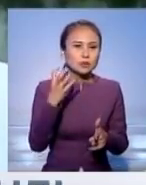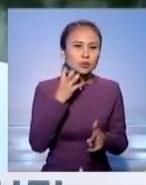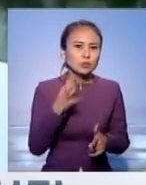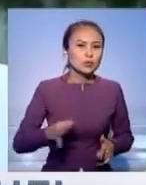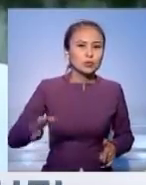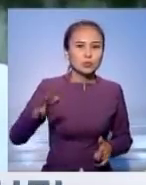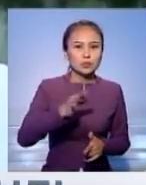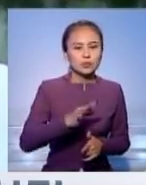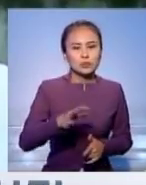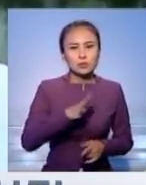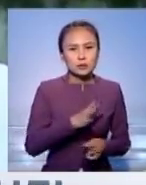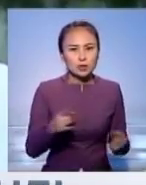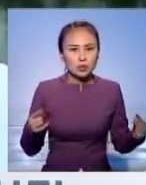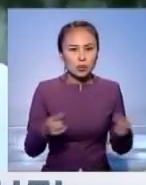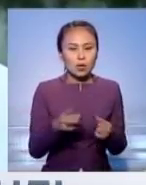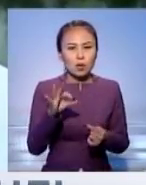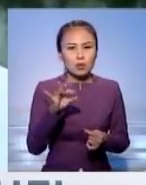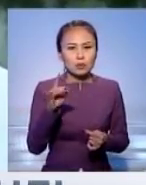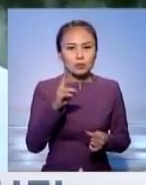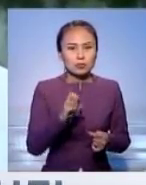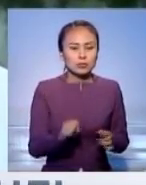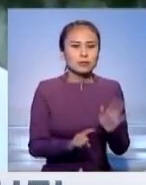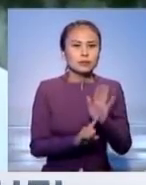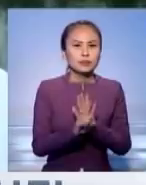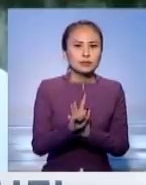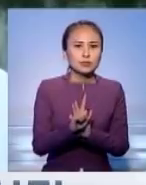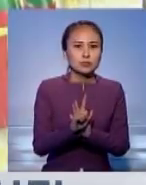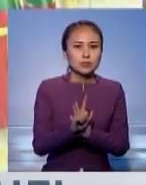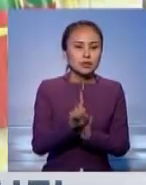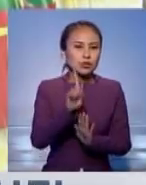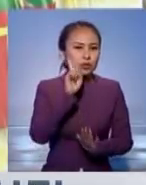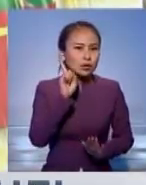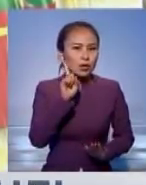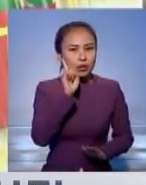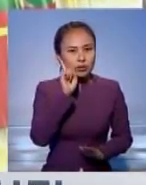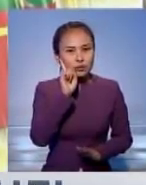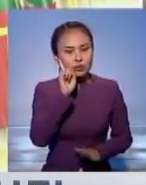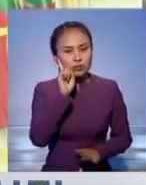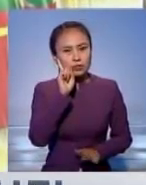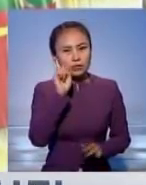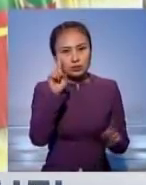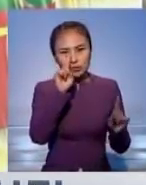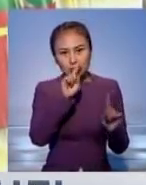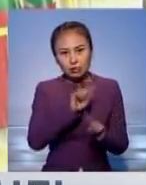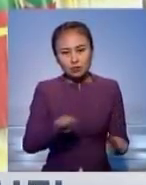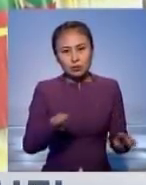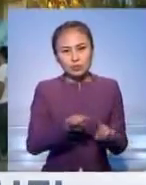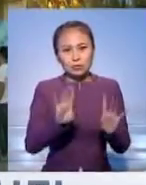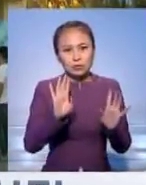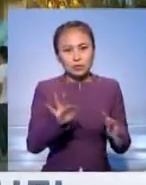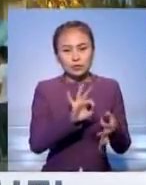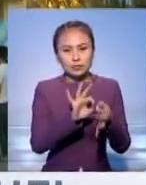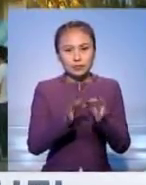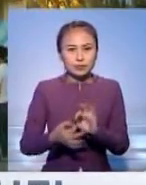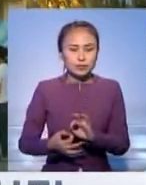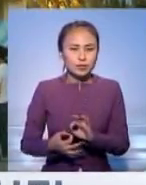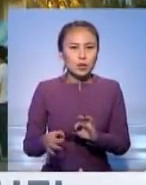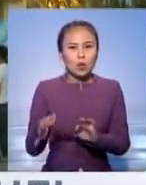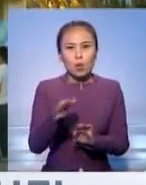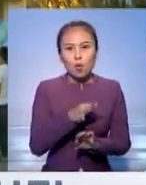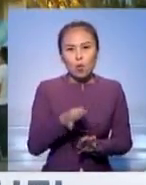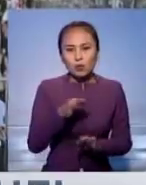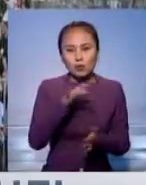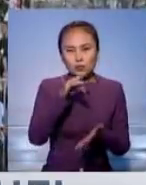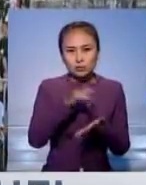өзінің орда жобасы бар. Мысалы, осылардың барлығын жастарға түсіндірме жұмыстарын жүргізетін боламыз. Облыс